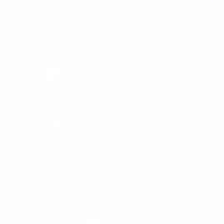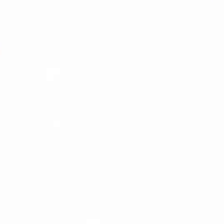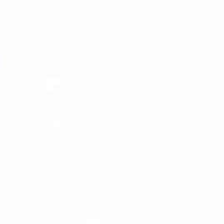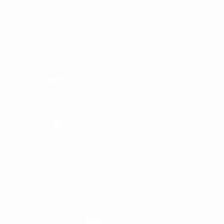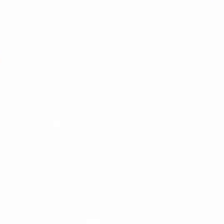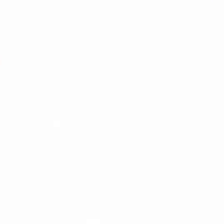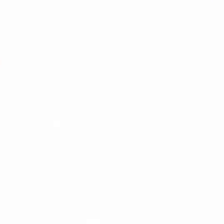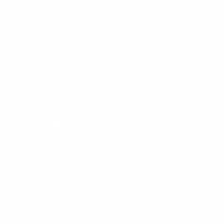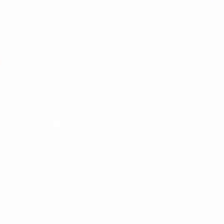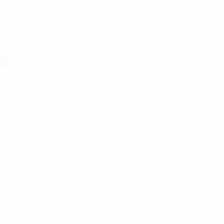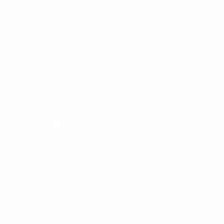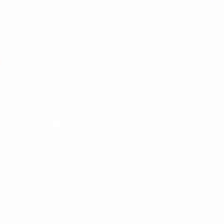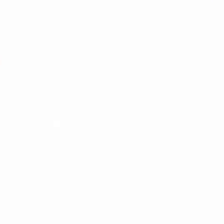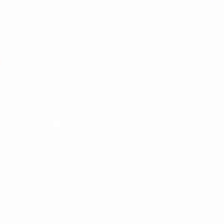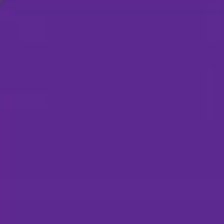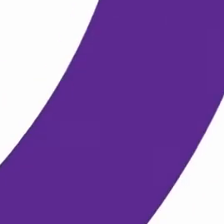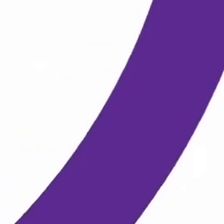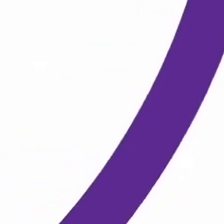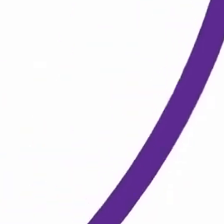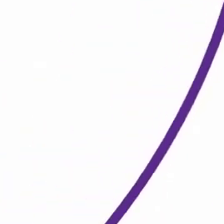Didik TV KPM.